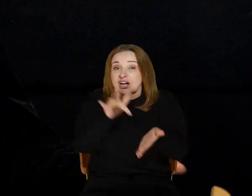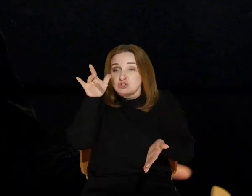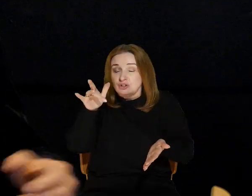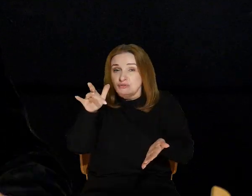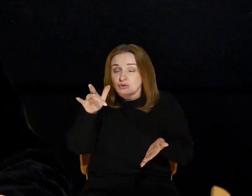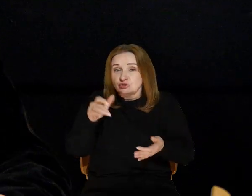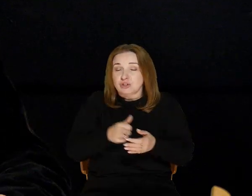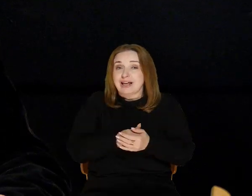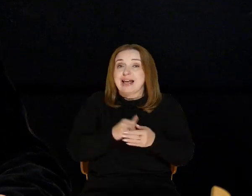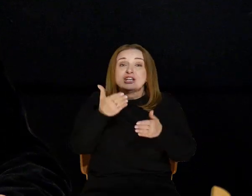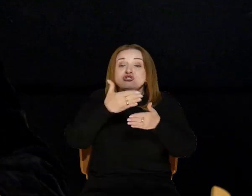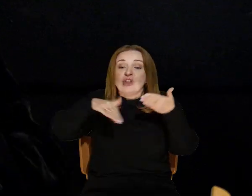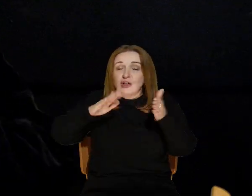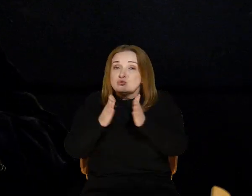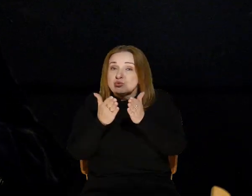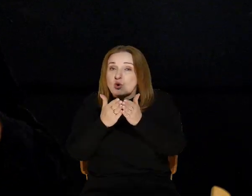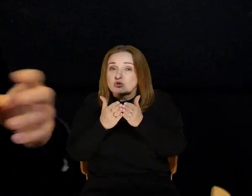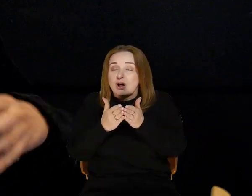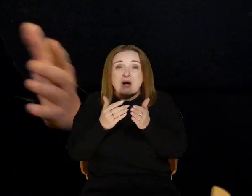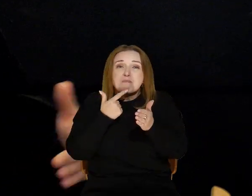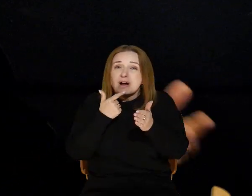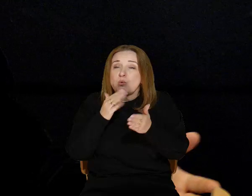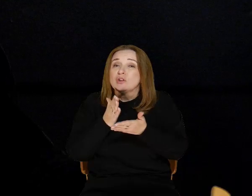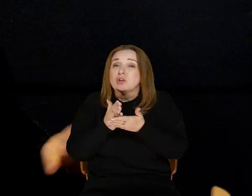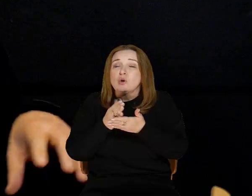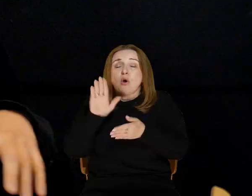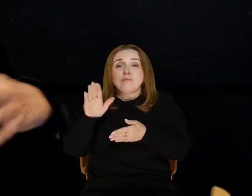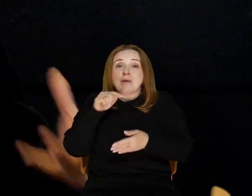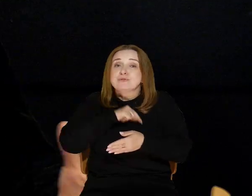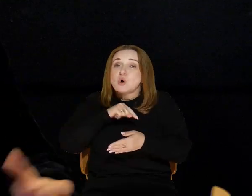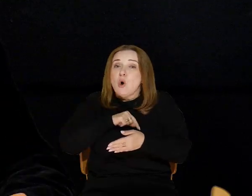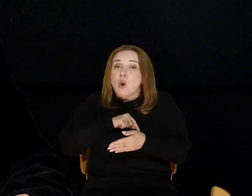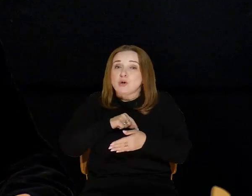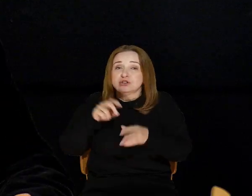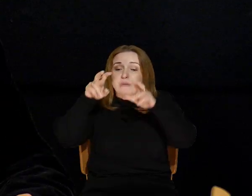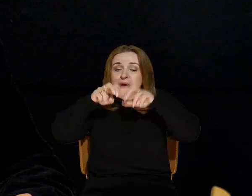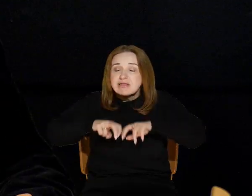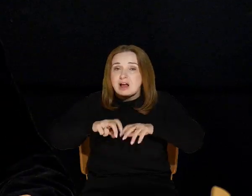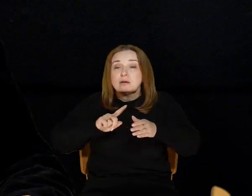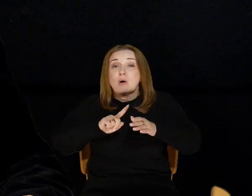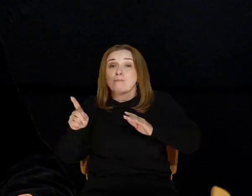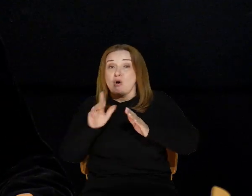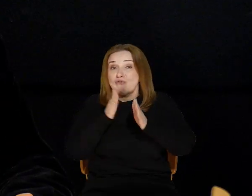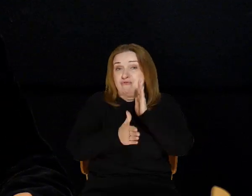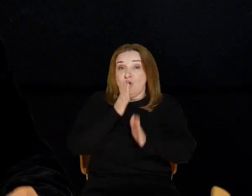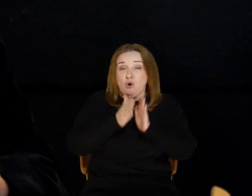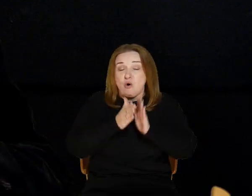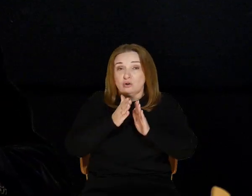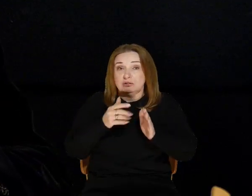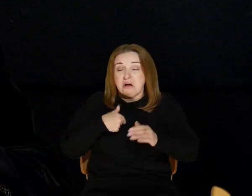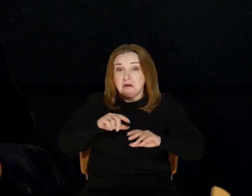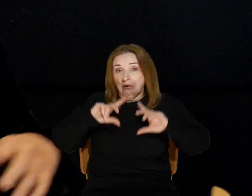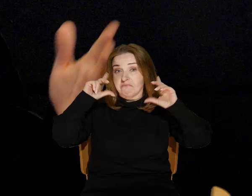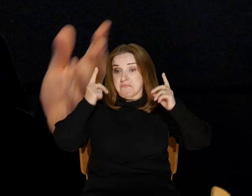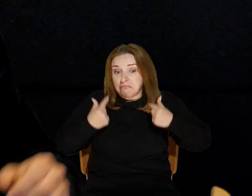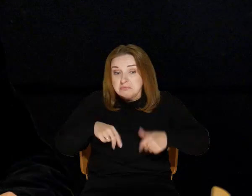Tylko niewielka część tej książki dotyczy na przykład badań psychologicznych prowadzonych bezpośrednio po wojnie, które z dużym zaskoczeniem odkryłem w